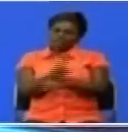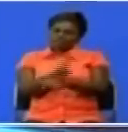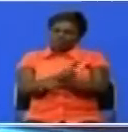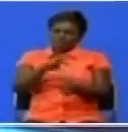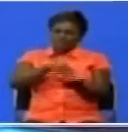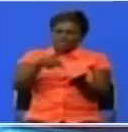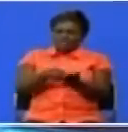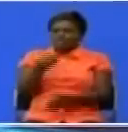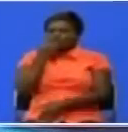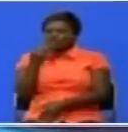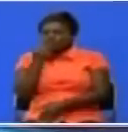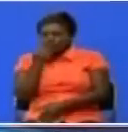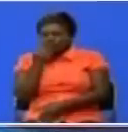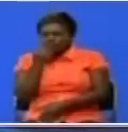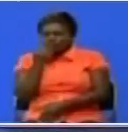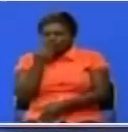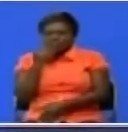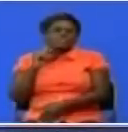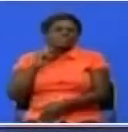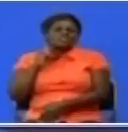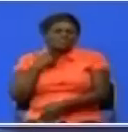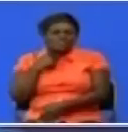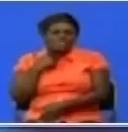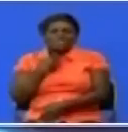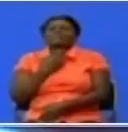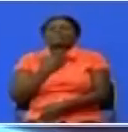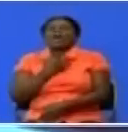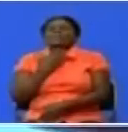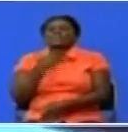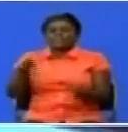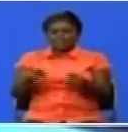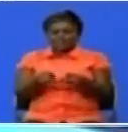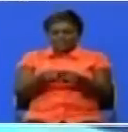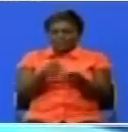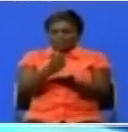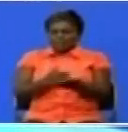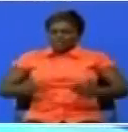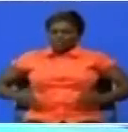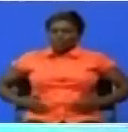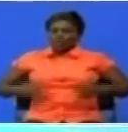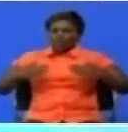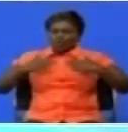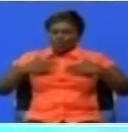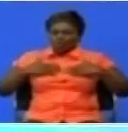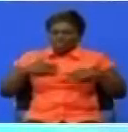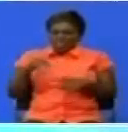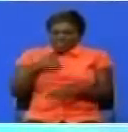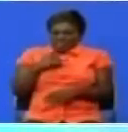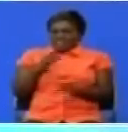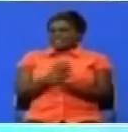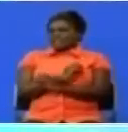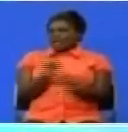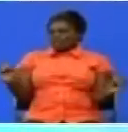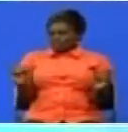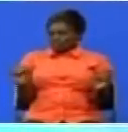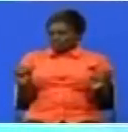maana ya chakula kilichopoteza ladha. Pia linatumika kutoa maana ya sehemu ya mwili isiyokuwa na hisia yoyote.